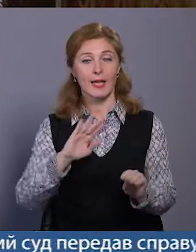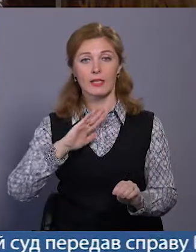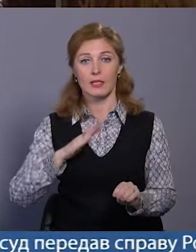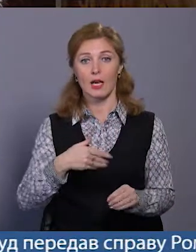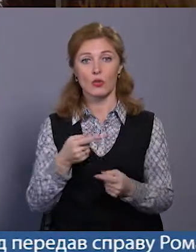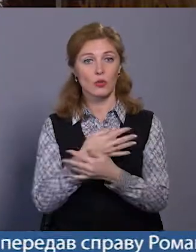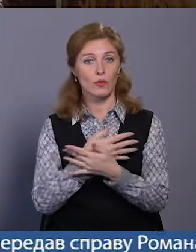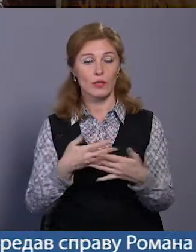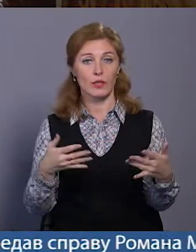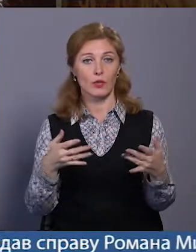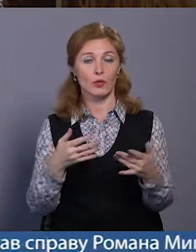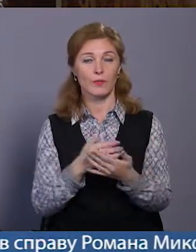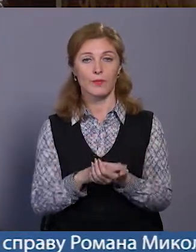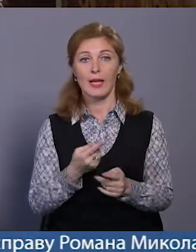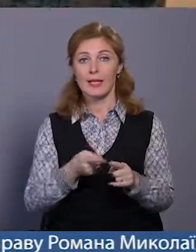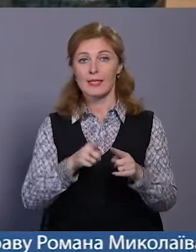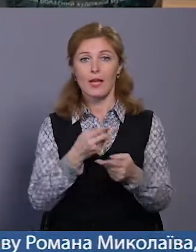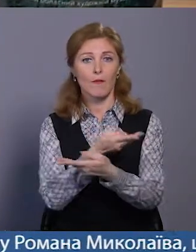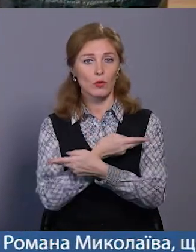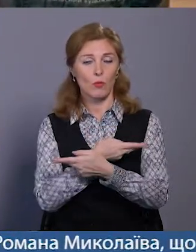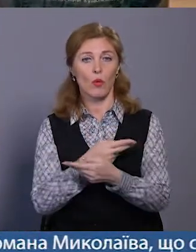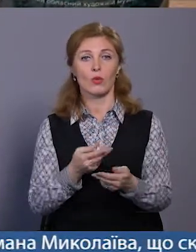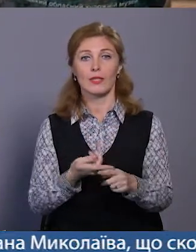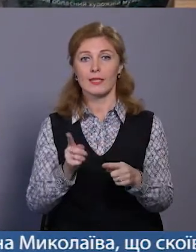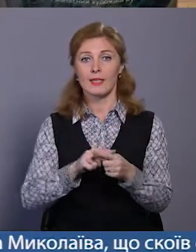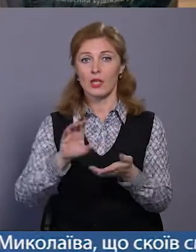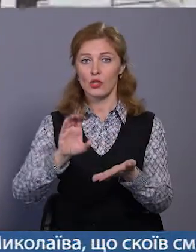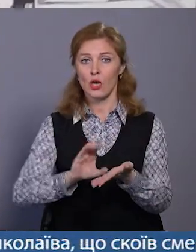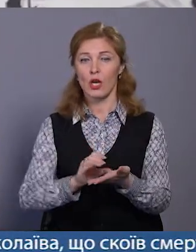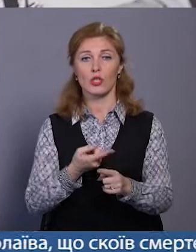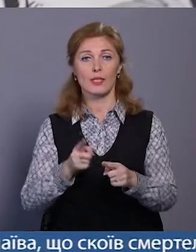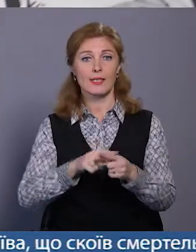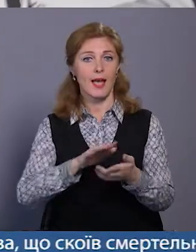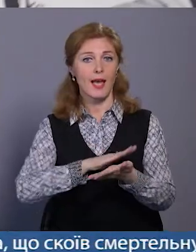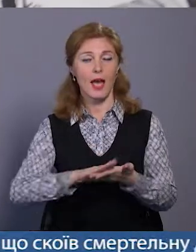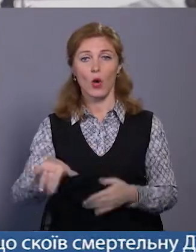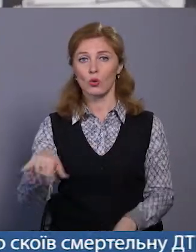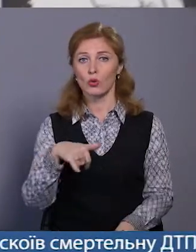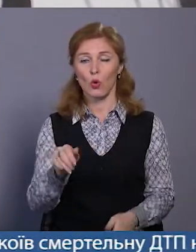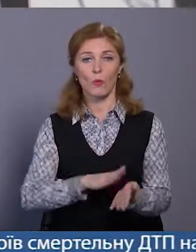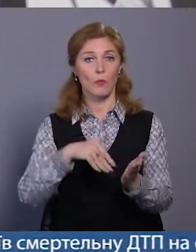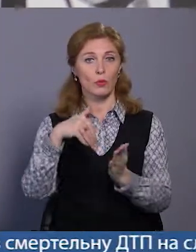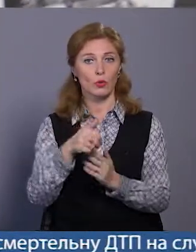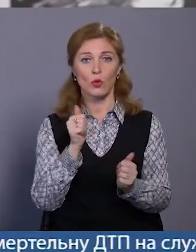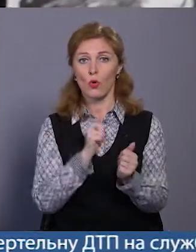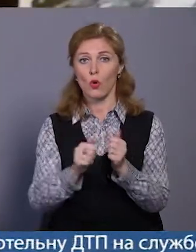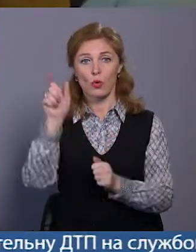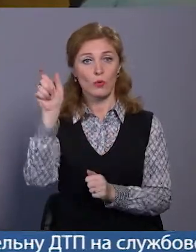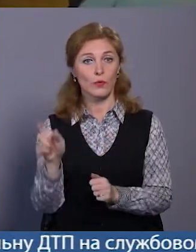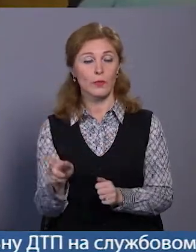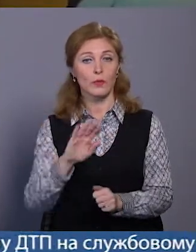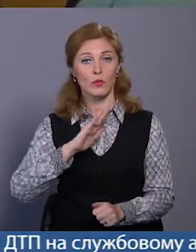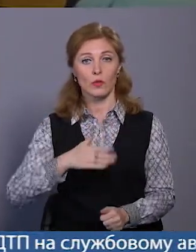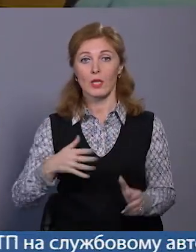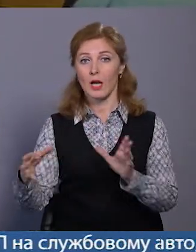сувенірної продукції. Це футболки, це бейсболки, це чашки, екоторби, блокноти. Кожен відвідувач наш разом